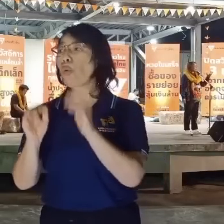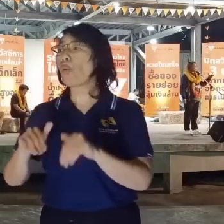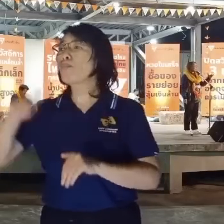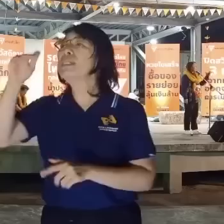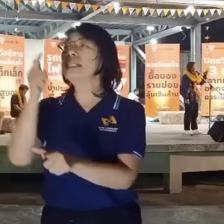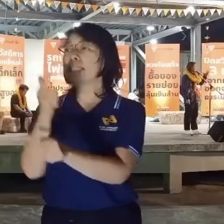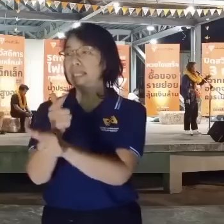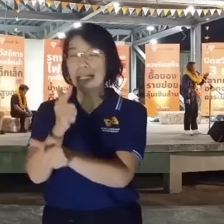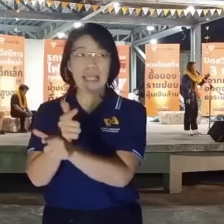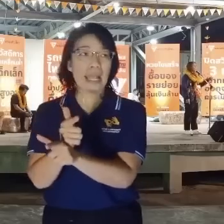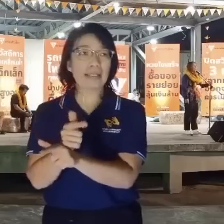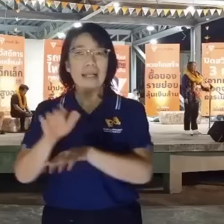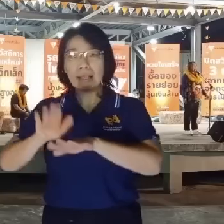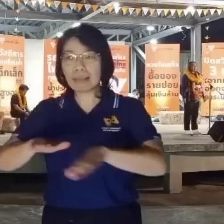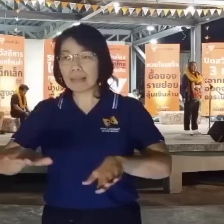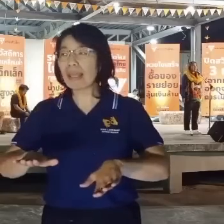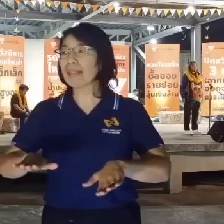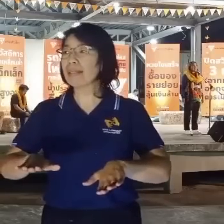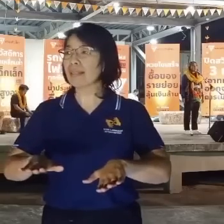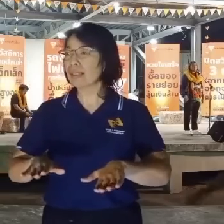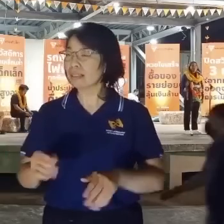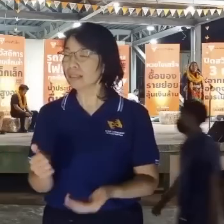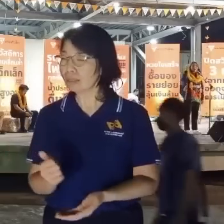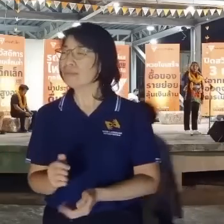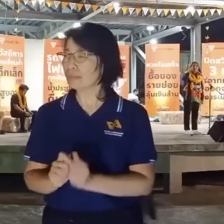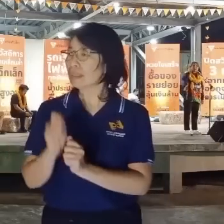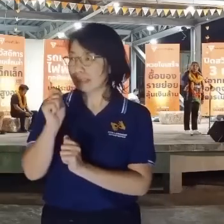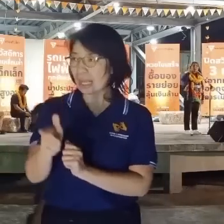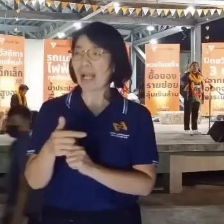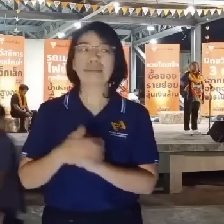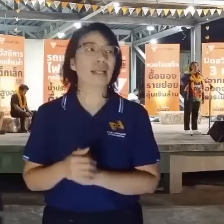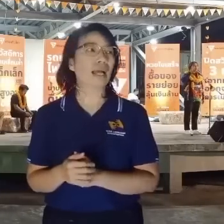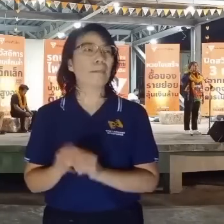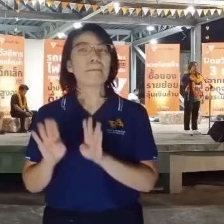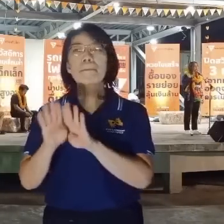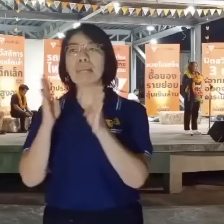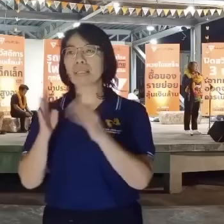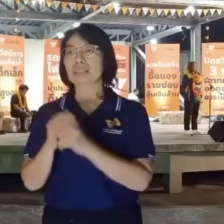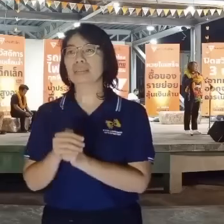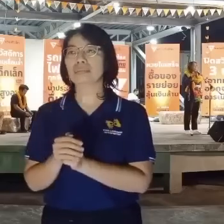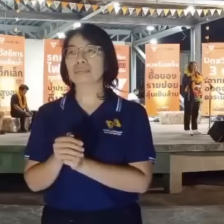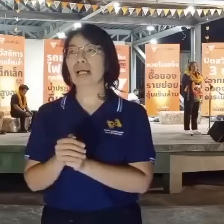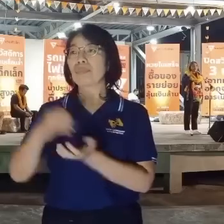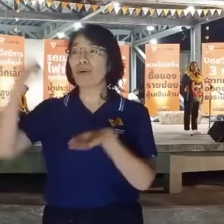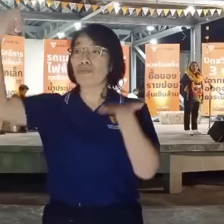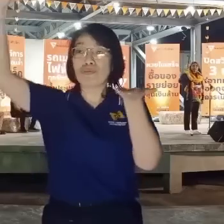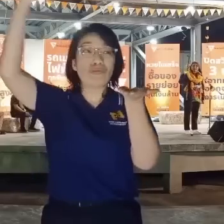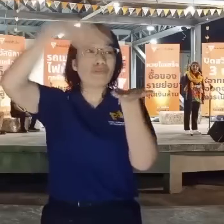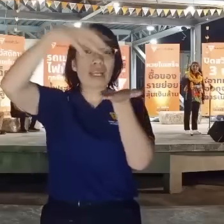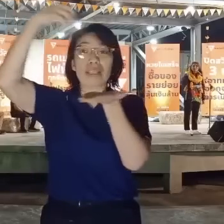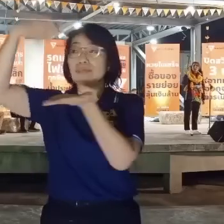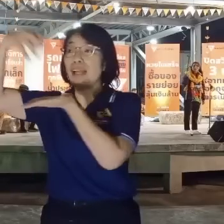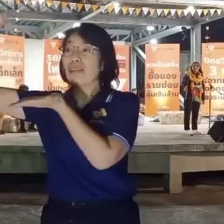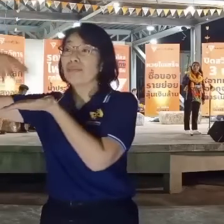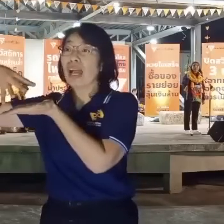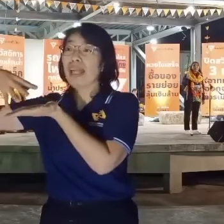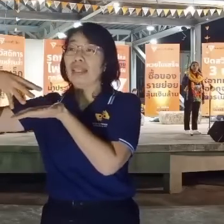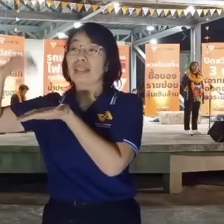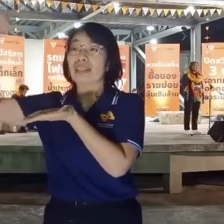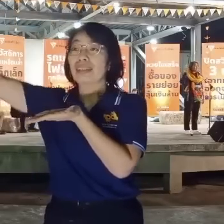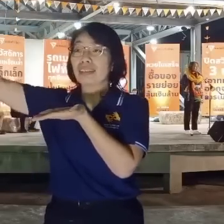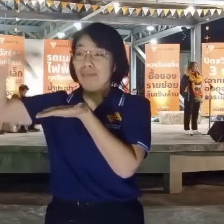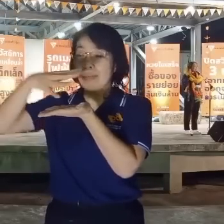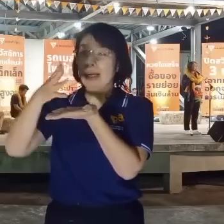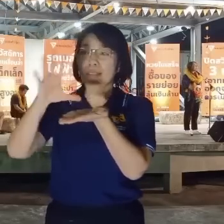จะมาดูแลเด็กในศูนย์พัฒนาเด็กเล็กได้เราเปิดเสรีโซล่ารูฟท็อปนั่นก็คือการสร้างธุรกิจใหม่ๆเ